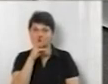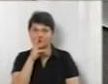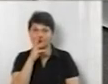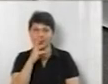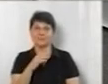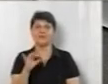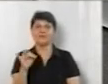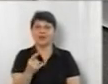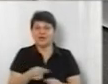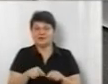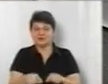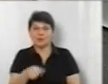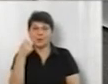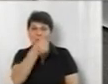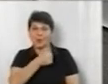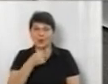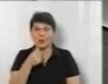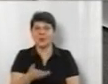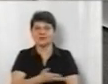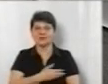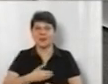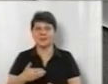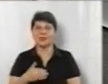в цьому році ми